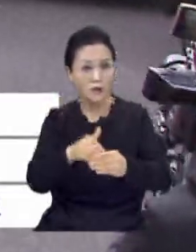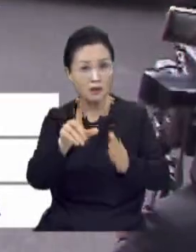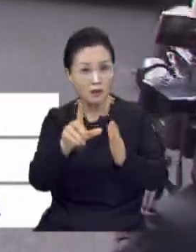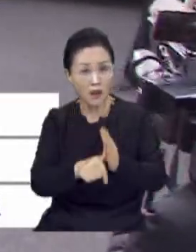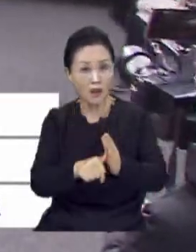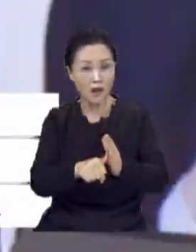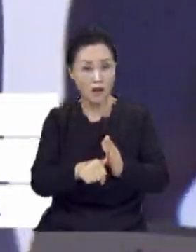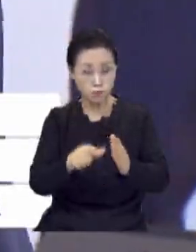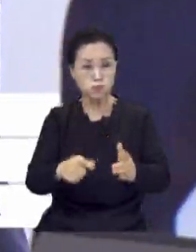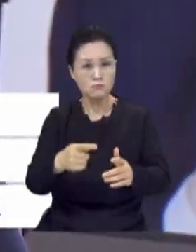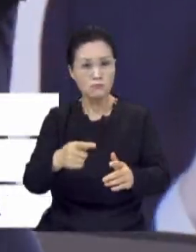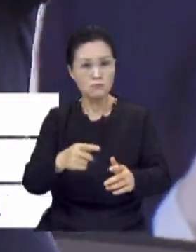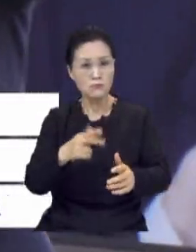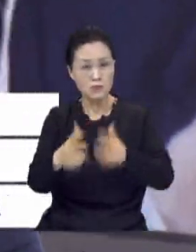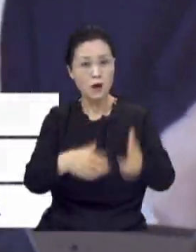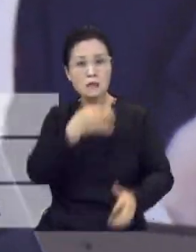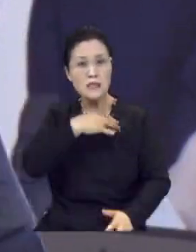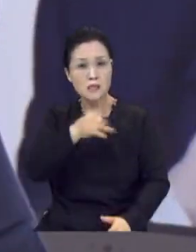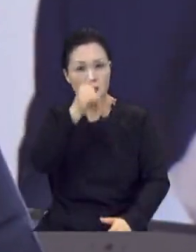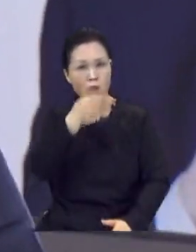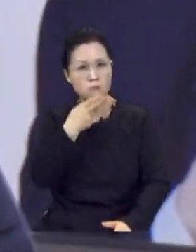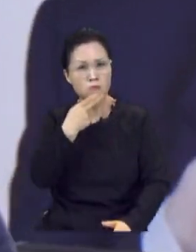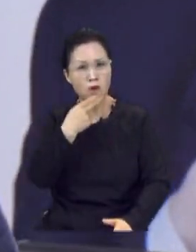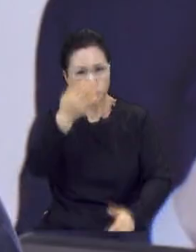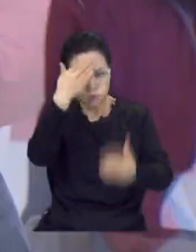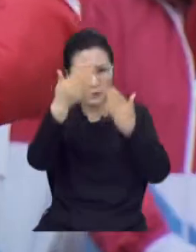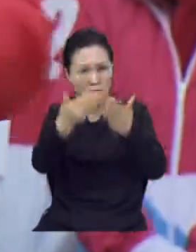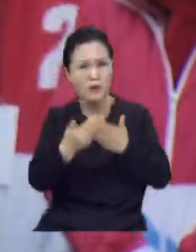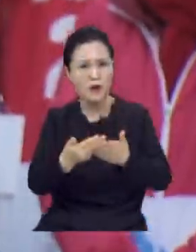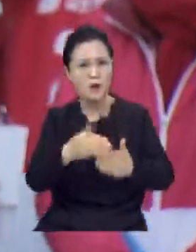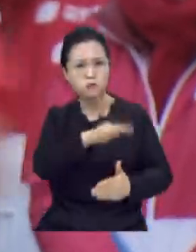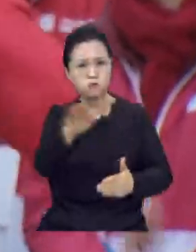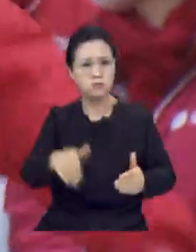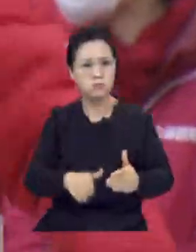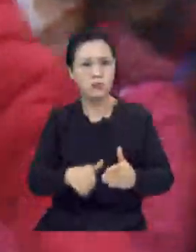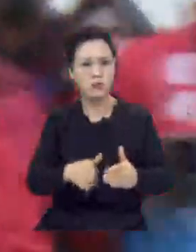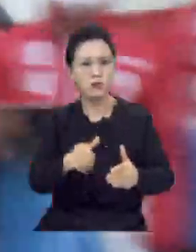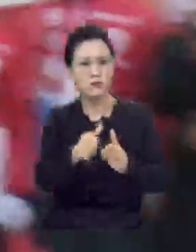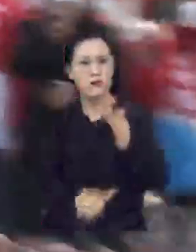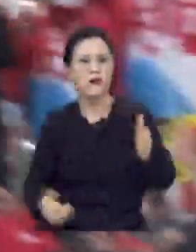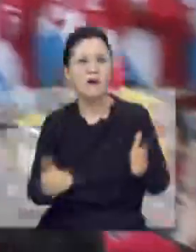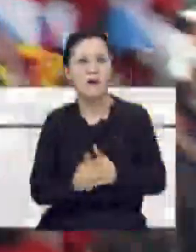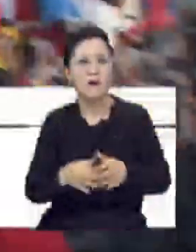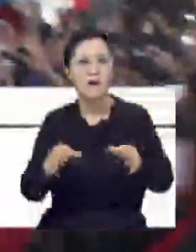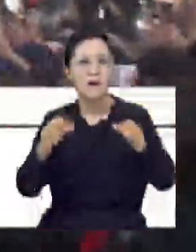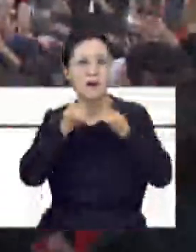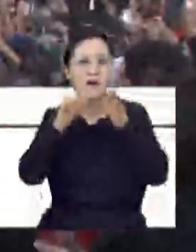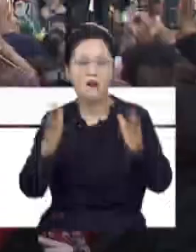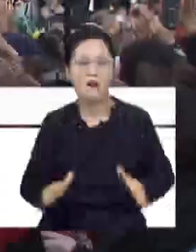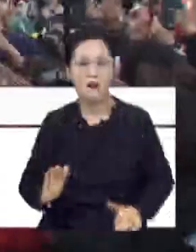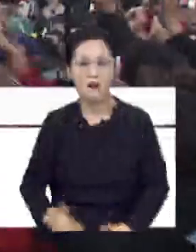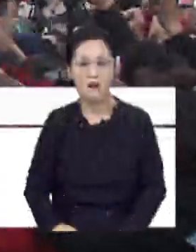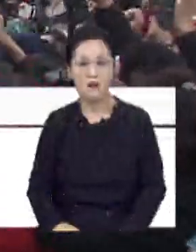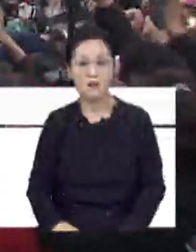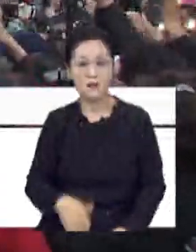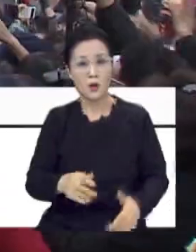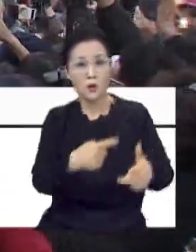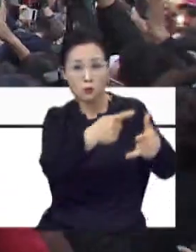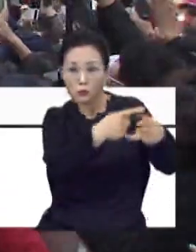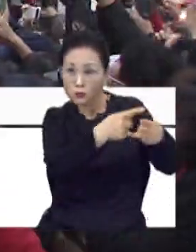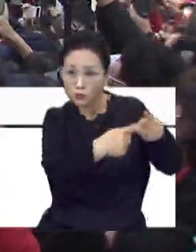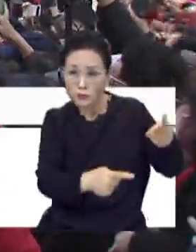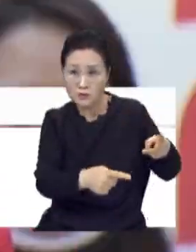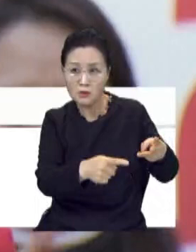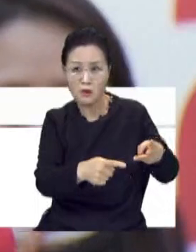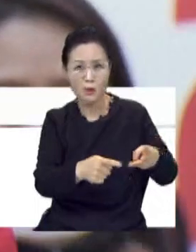순간 사전 타당성 조사의 함정에 빠뜨렸다고 분노합니다. 기존했던 윤석열 당선자가 조기